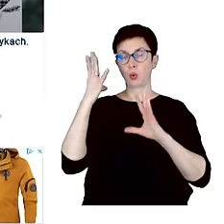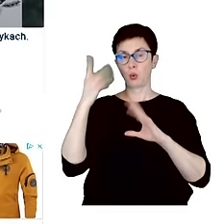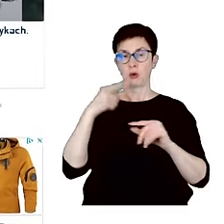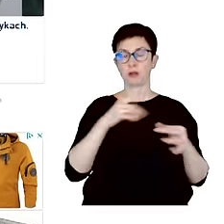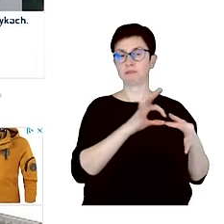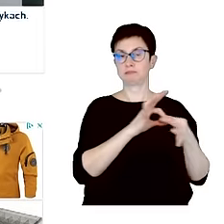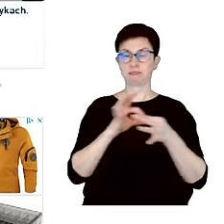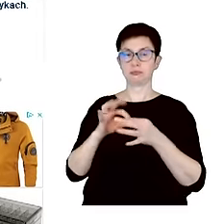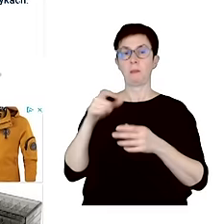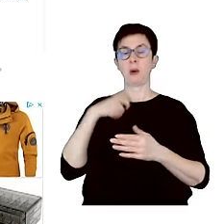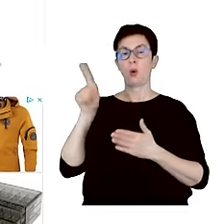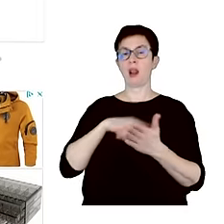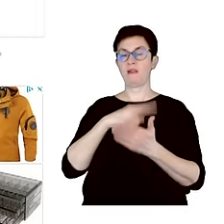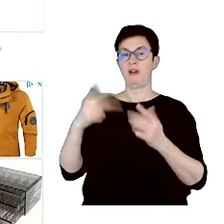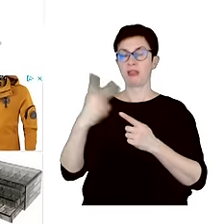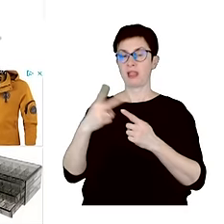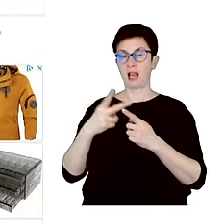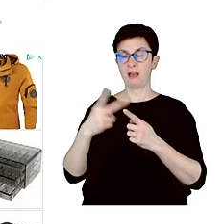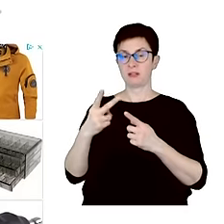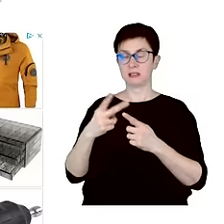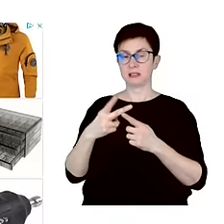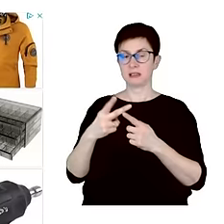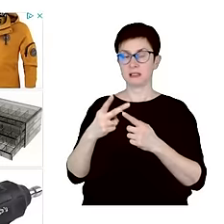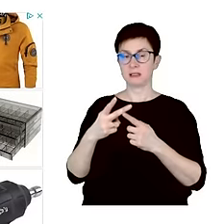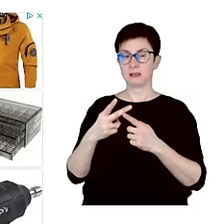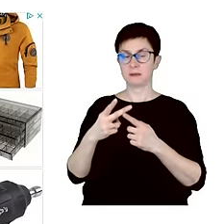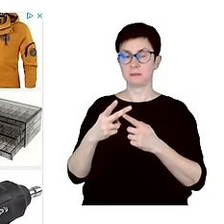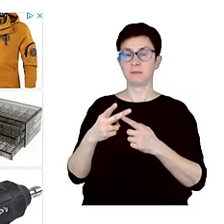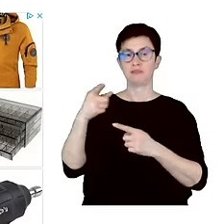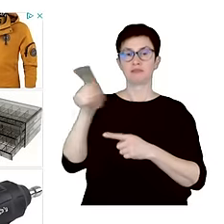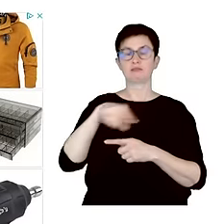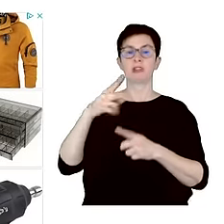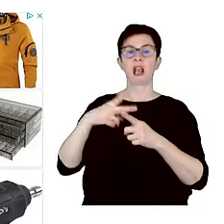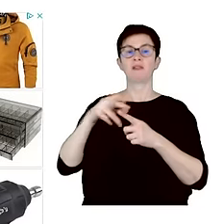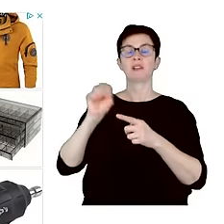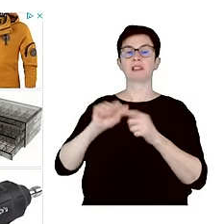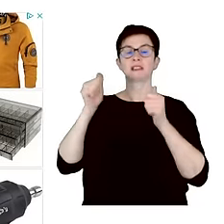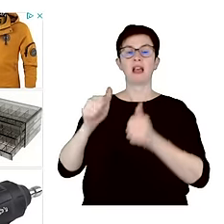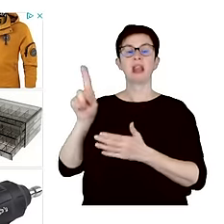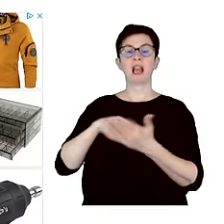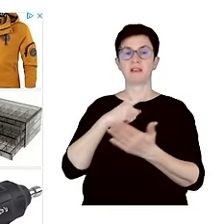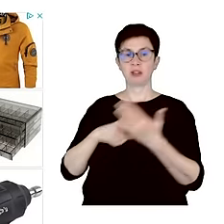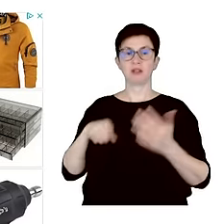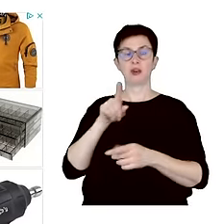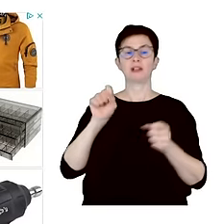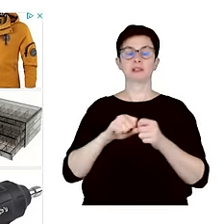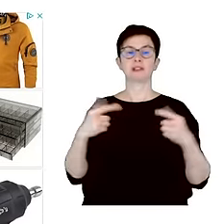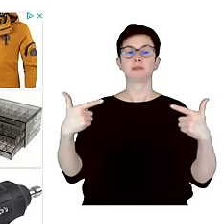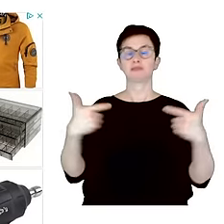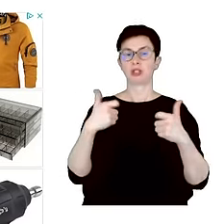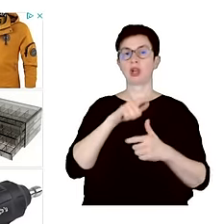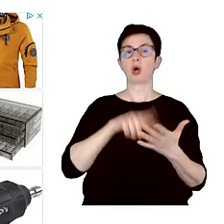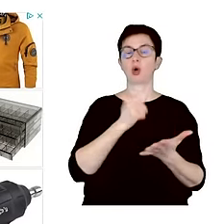zlikwidował telewizję, znaczy postawił stan likwidacji, mówiąc precyzyjnie, są sprzeczne z konstytucją.